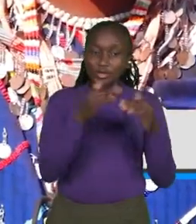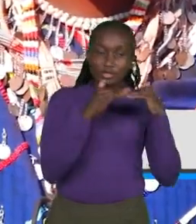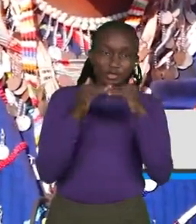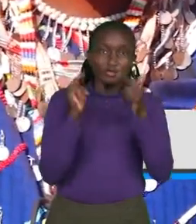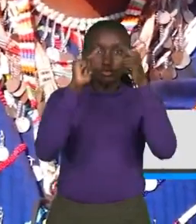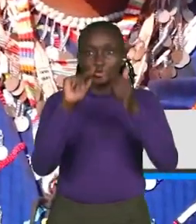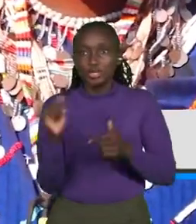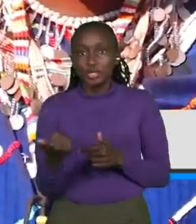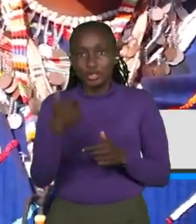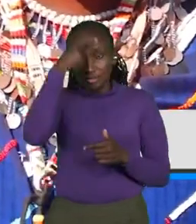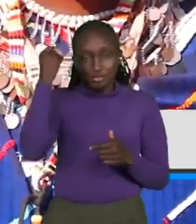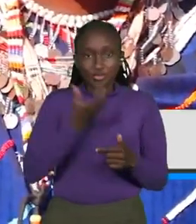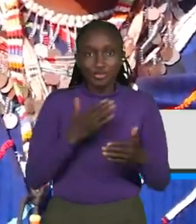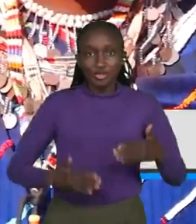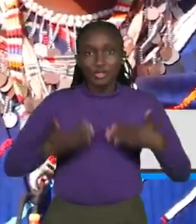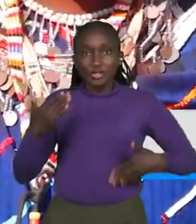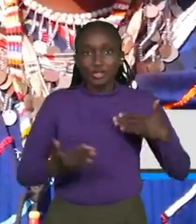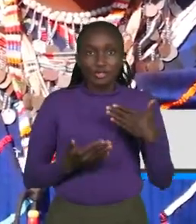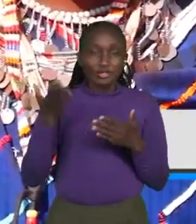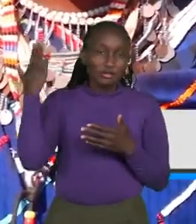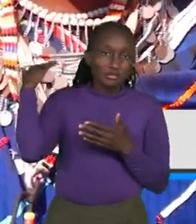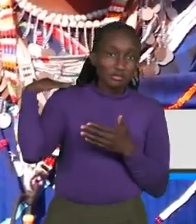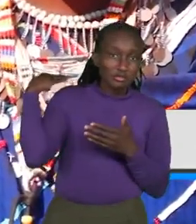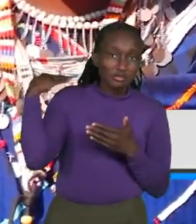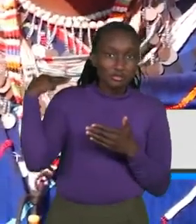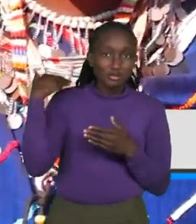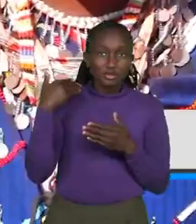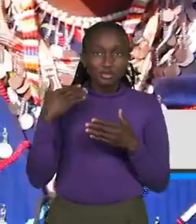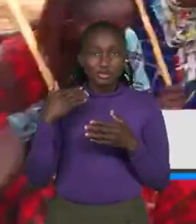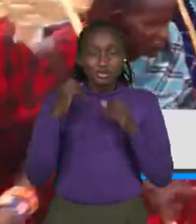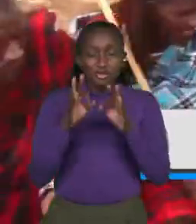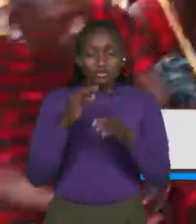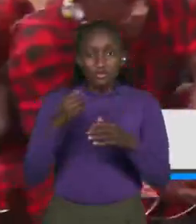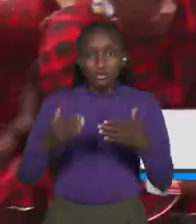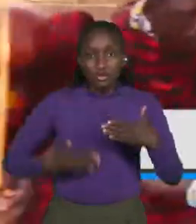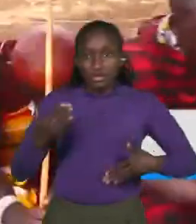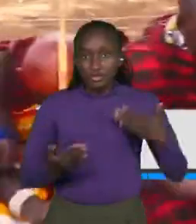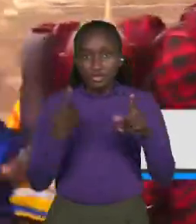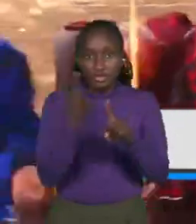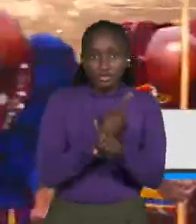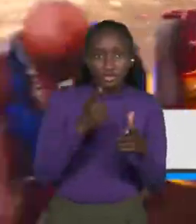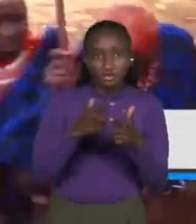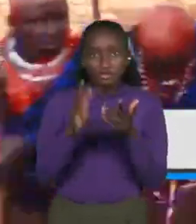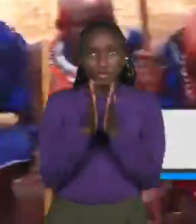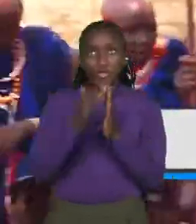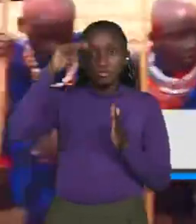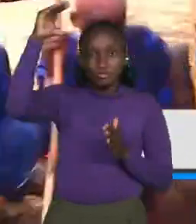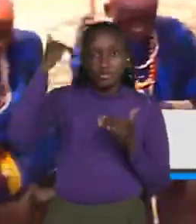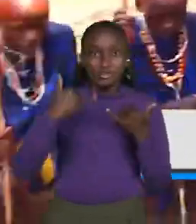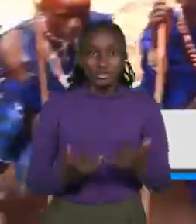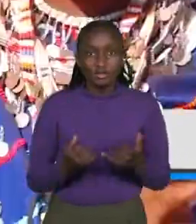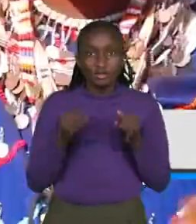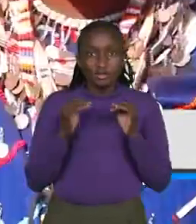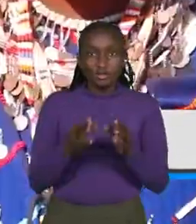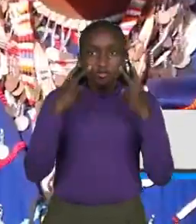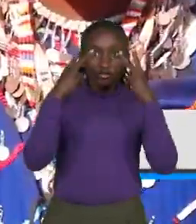behavior. Zamani kama kuna venye tulikuwa tuna behave hivi, sasa tumekuwa watu wazima. Kiangalia mtu kama